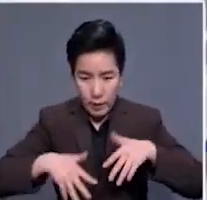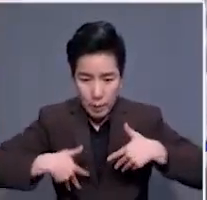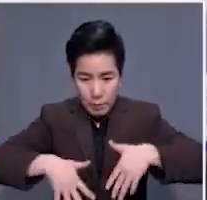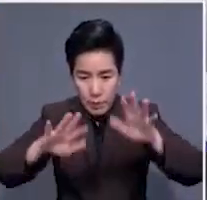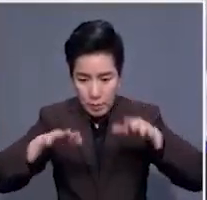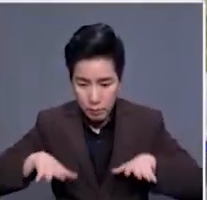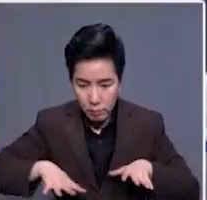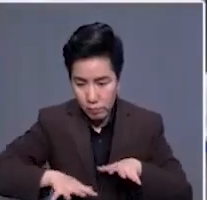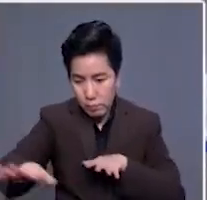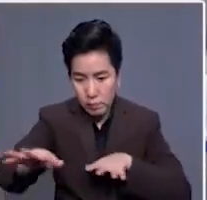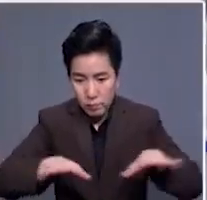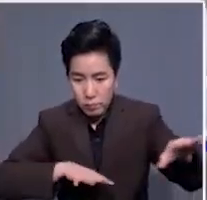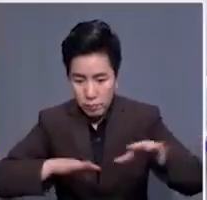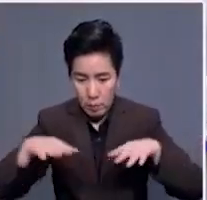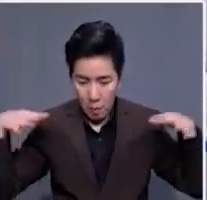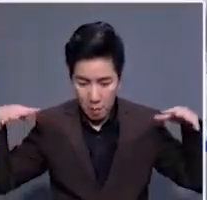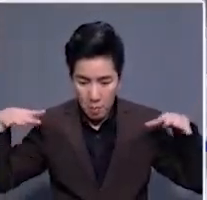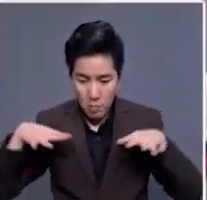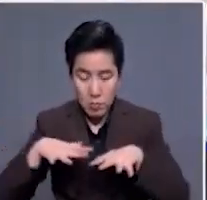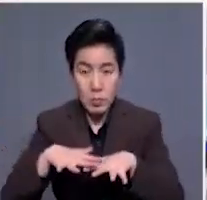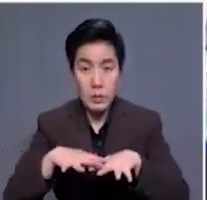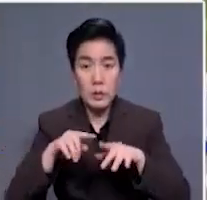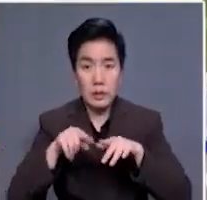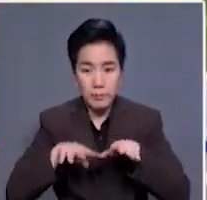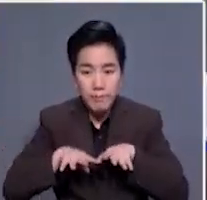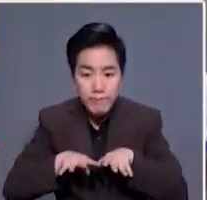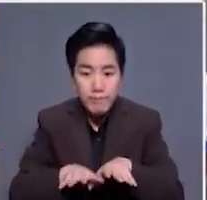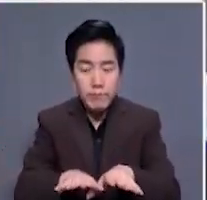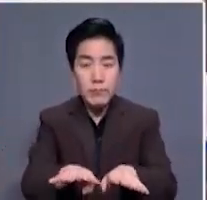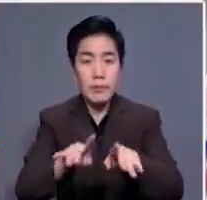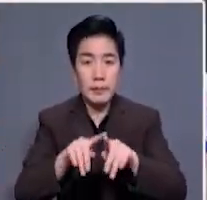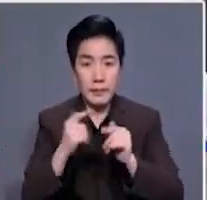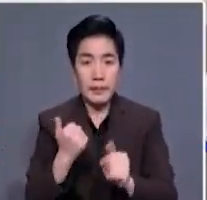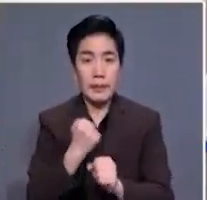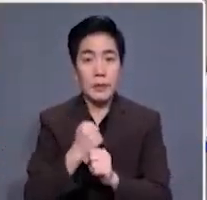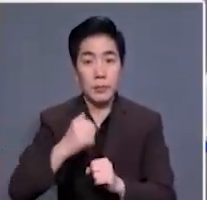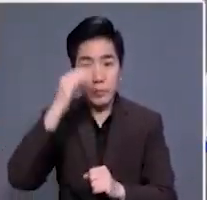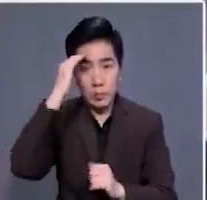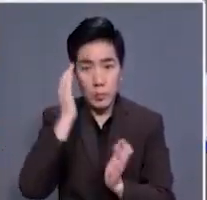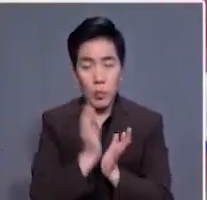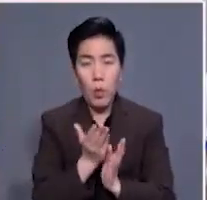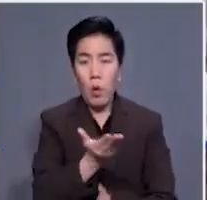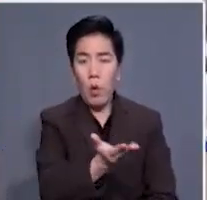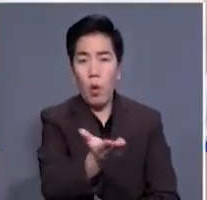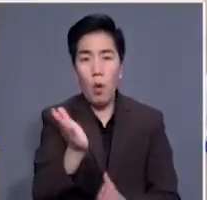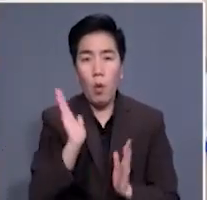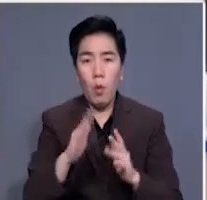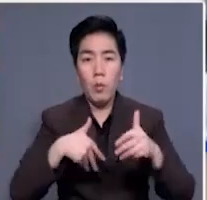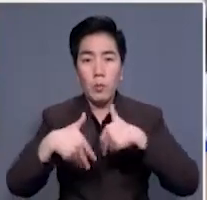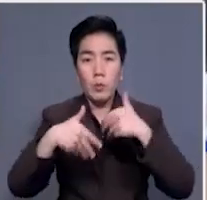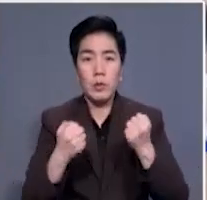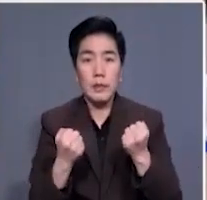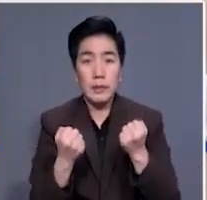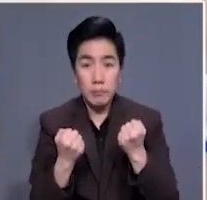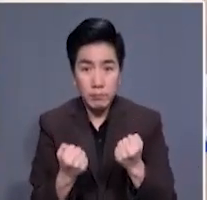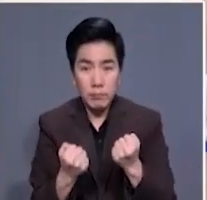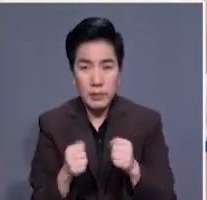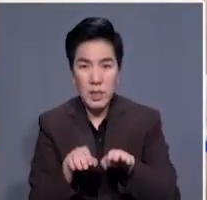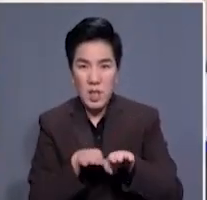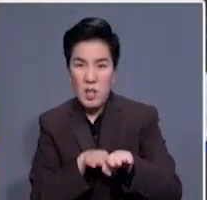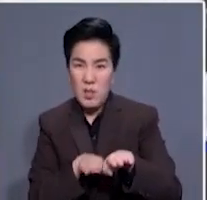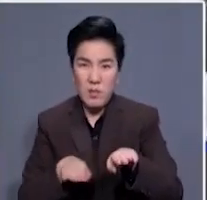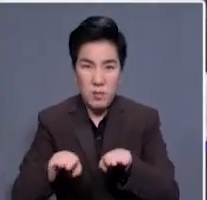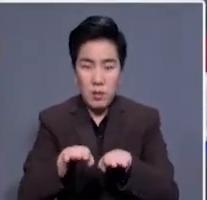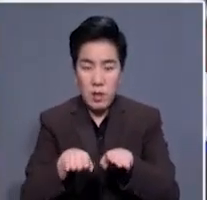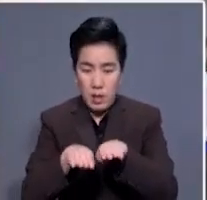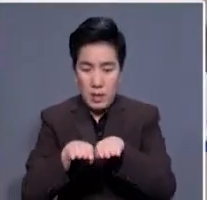บายรถออกนอกเมืองให้เร็วที่สุดค่ะนอกจากนี้นะคะเจ้าหน้าที่ตำรวจยังขอความร่วมมือประชาชนที่ขับรถไม่แซงบริเวณ